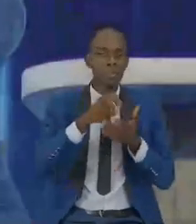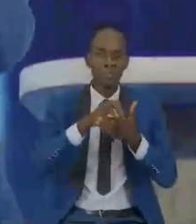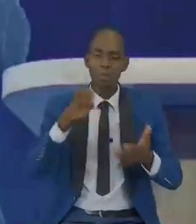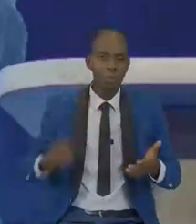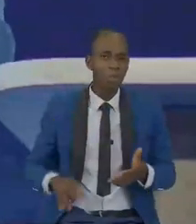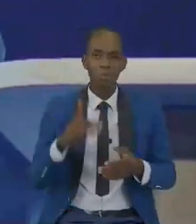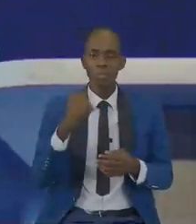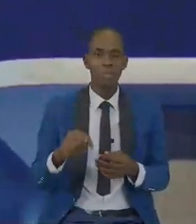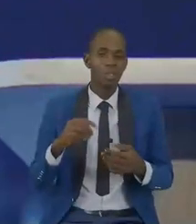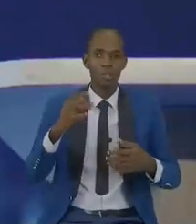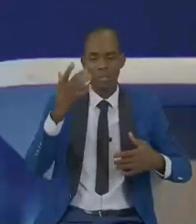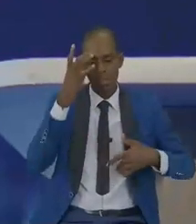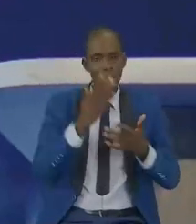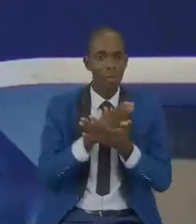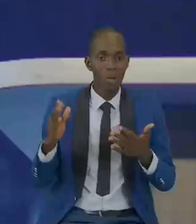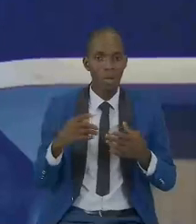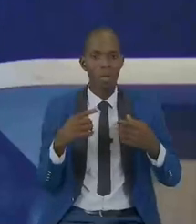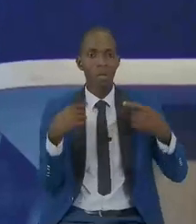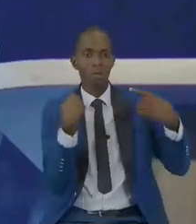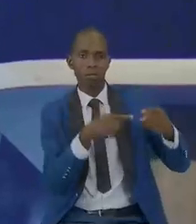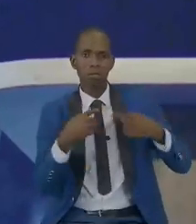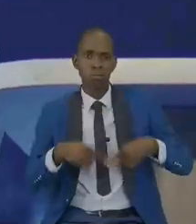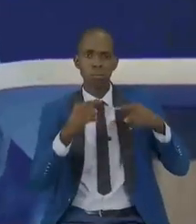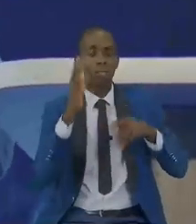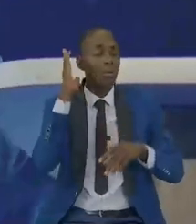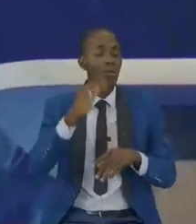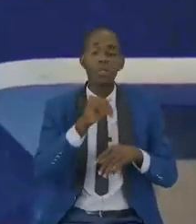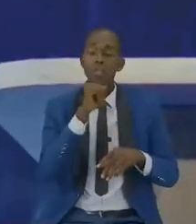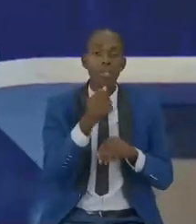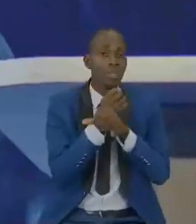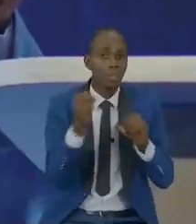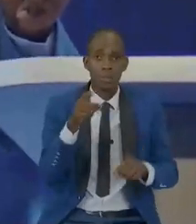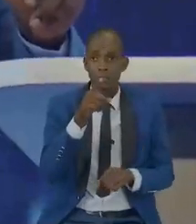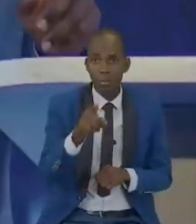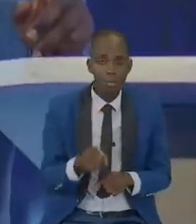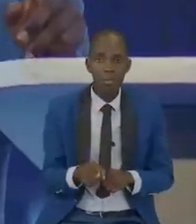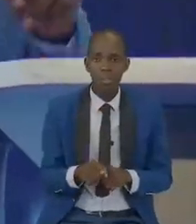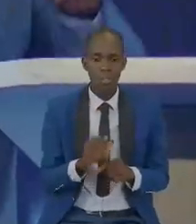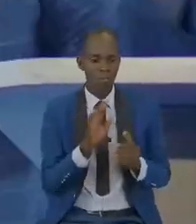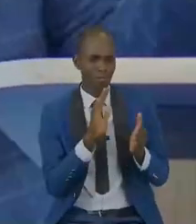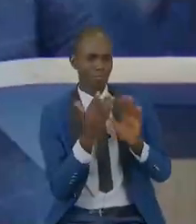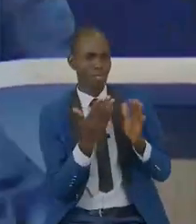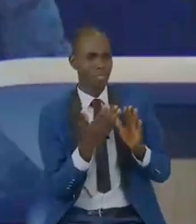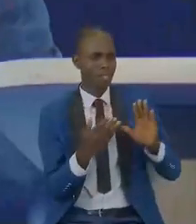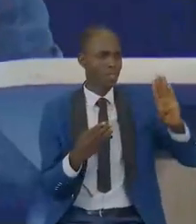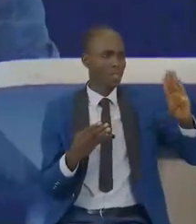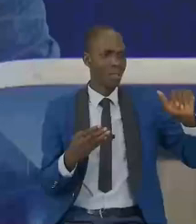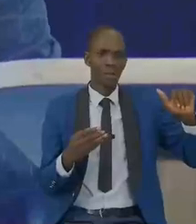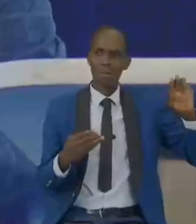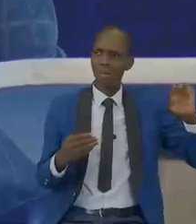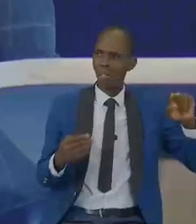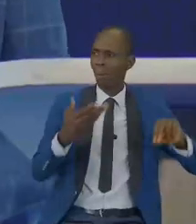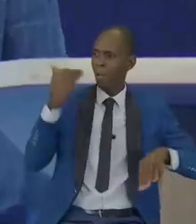lèpre. Ta colère ne va pas ôter ta lèpre. Tes arguments ne vont pas ôter ta lèpre.